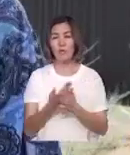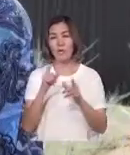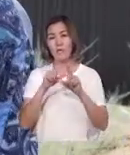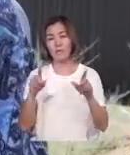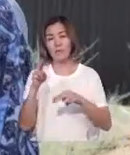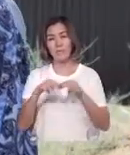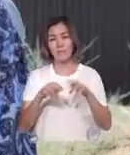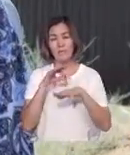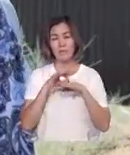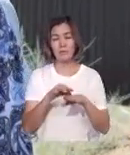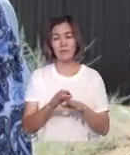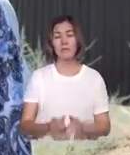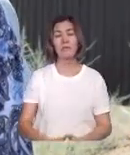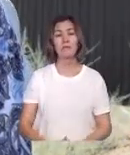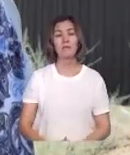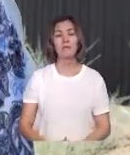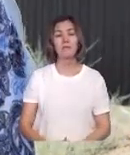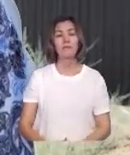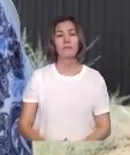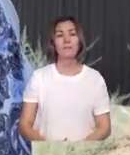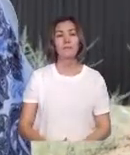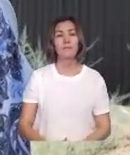салынып жатыр, мінекі жаңа үйлер салынып жатыр.